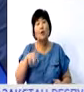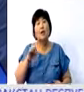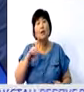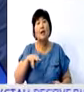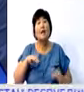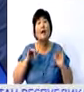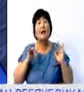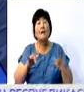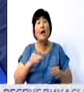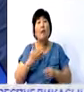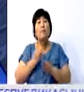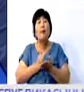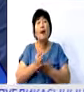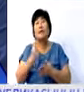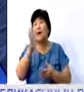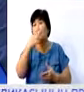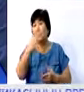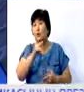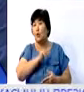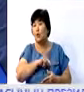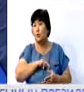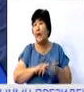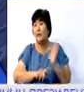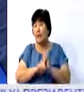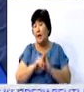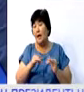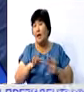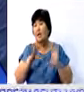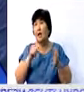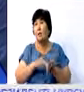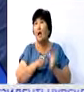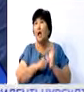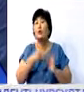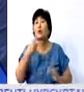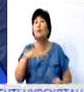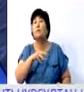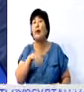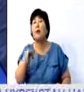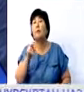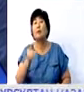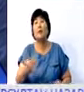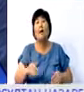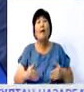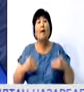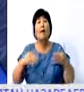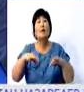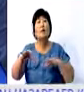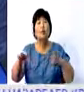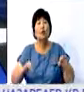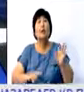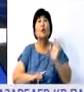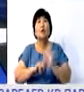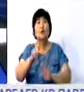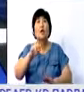индустрияландыру бағытының екінші 5 жылдық жұмыстары басталды. Қазір жалпығын 620 миллиард теңге болатын ілкімді жобалар жүзеге